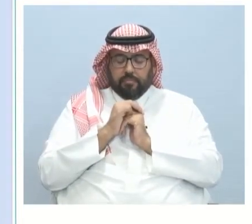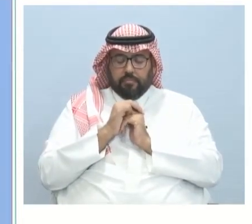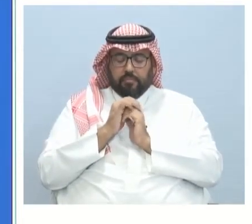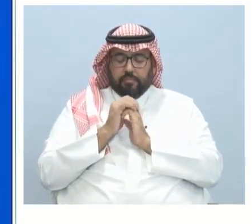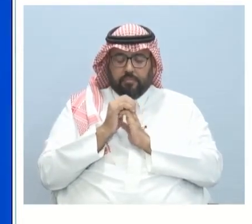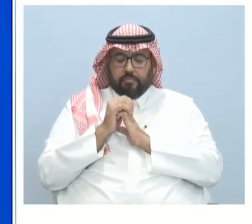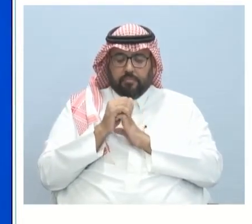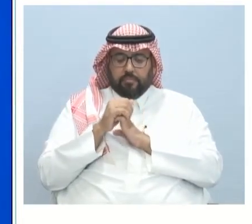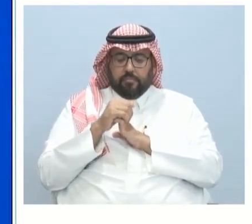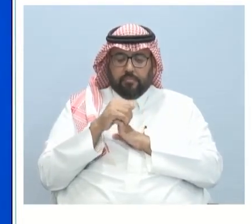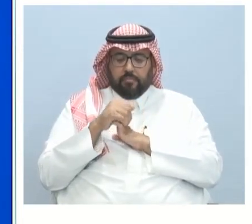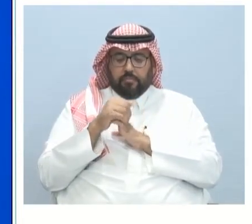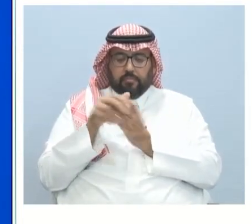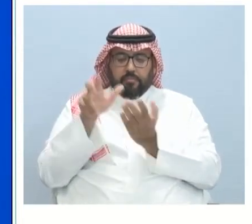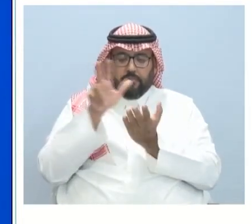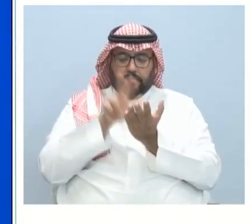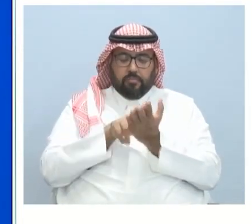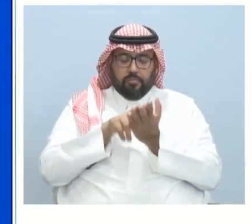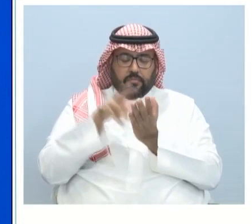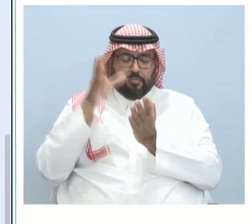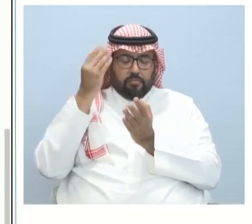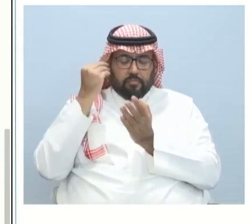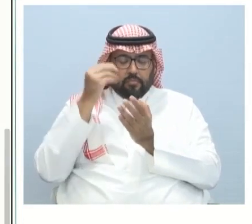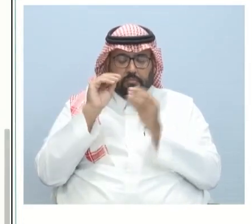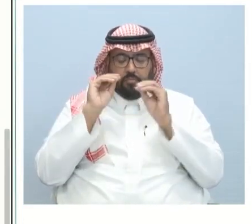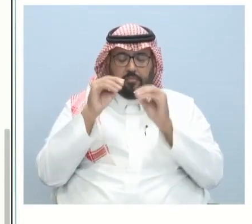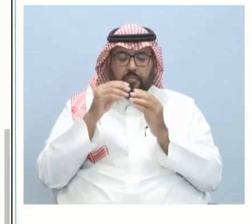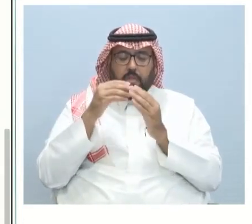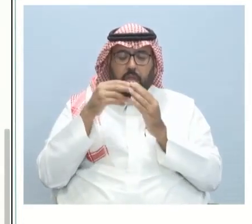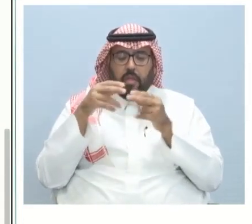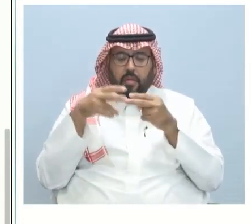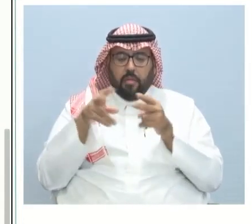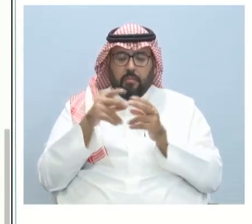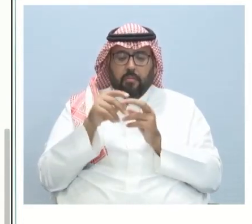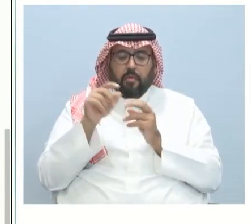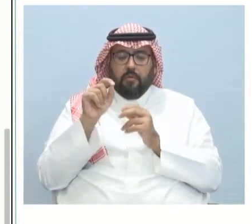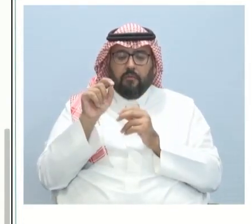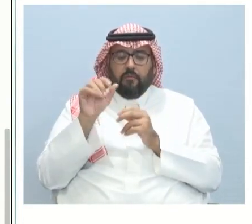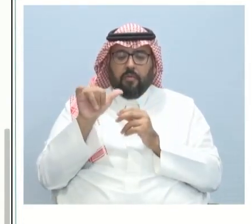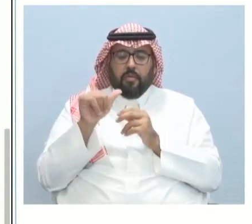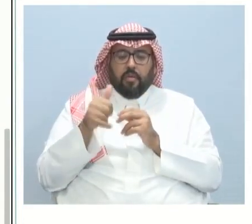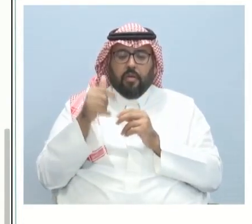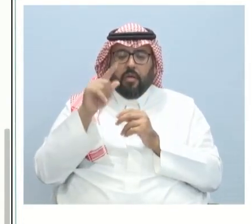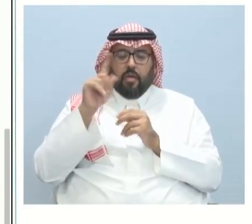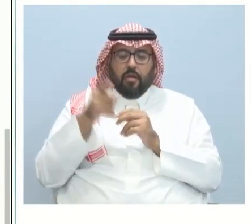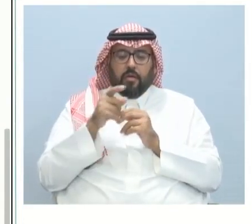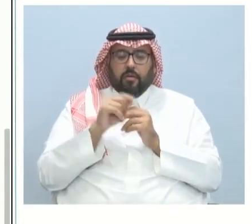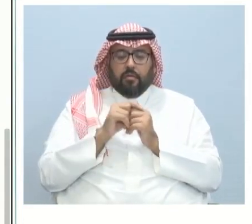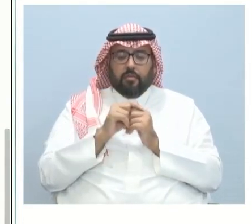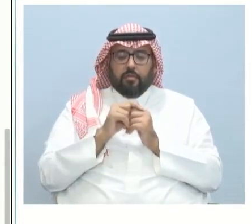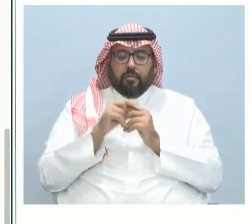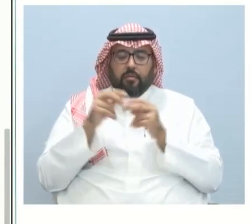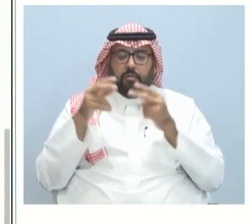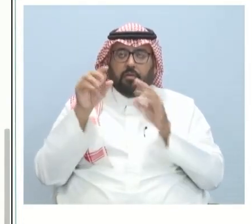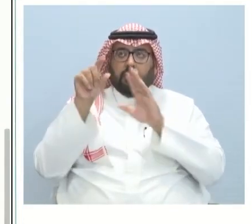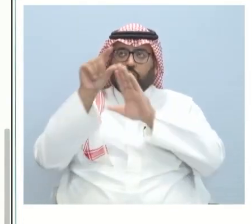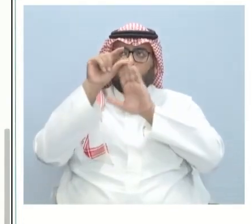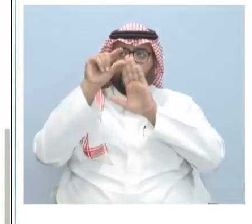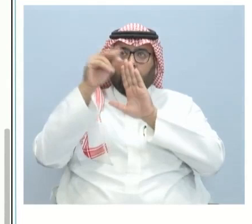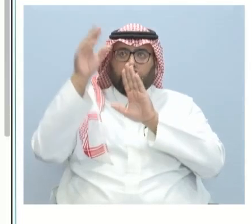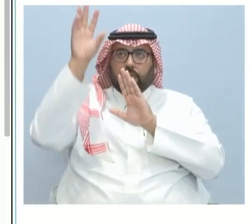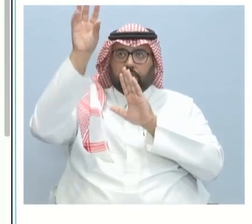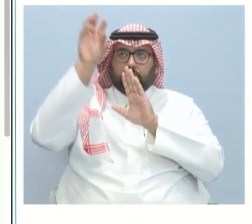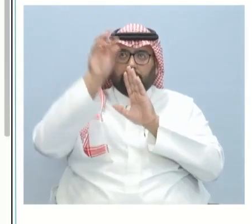الواي التطبيق العملي بعد فتح برنامج او بيئه فيكس كود في ار فتح المتصفح ثم في شريط العنوان في